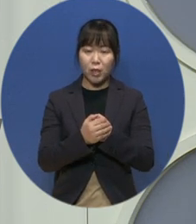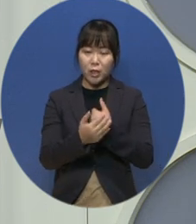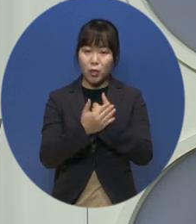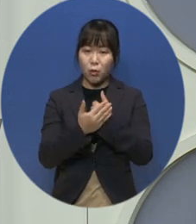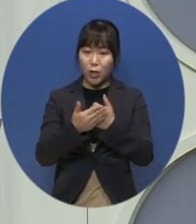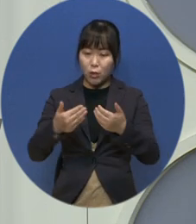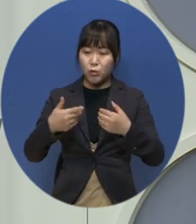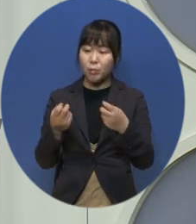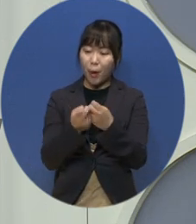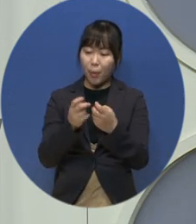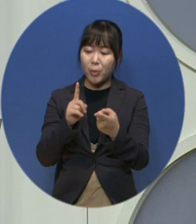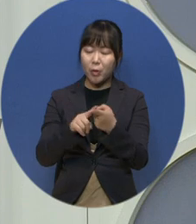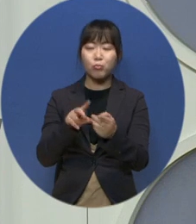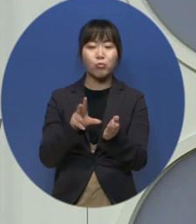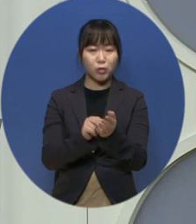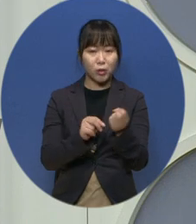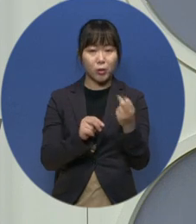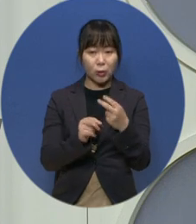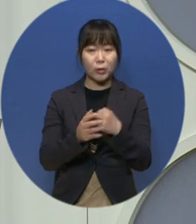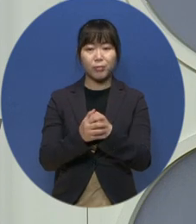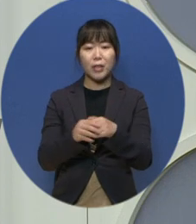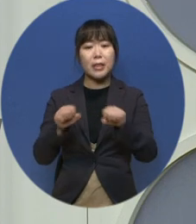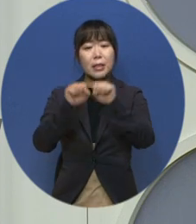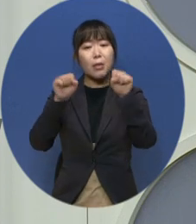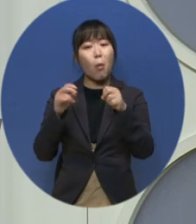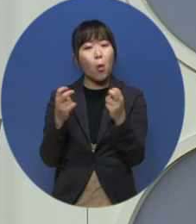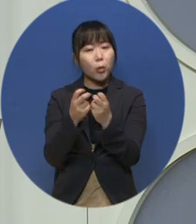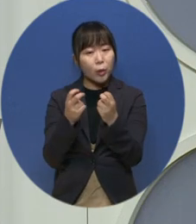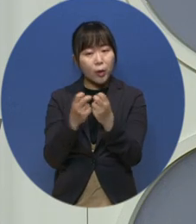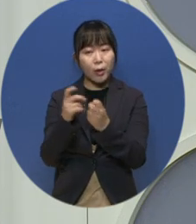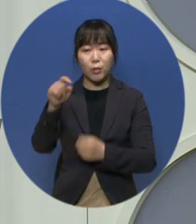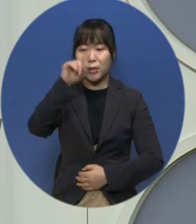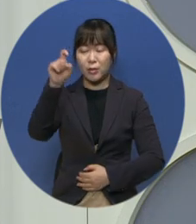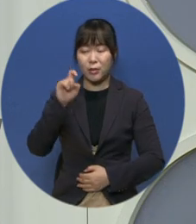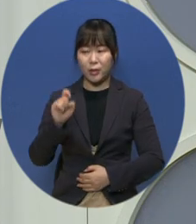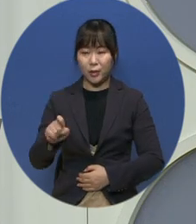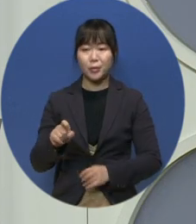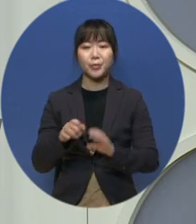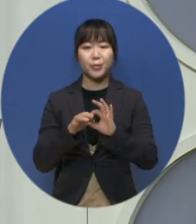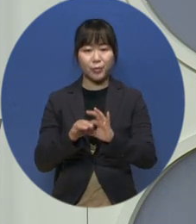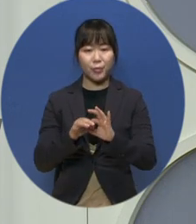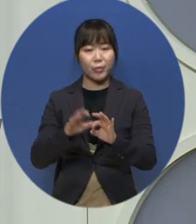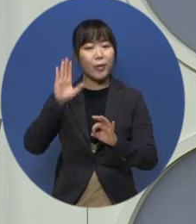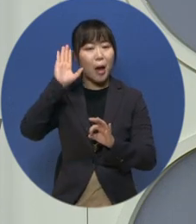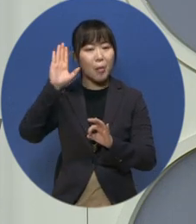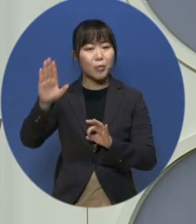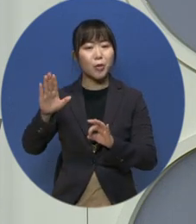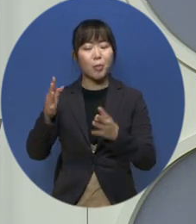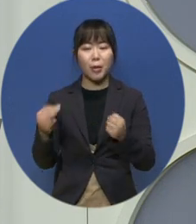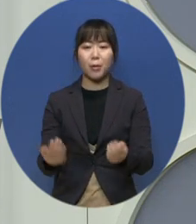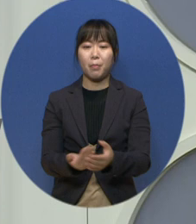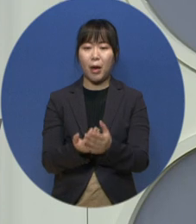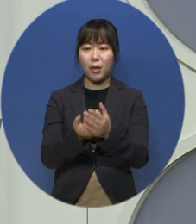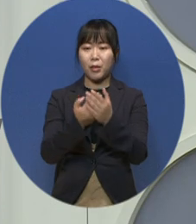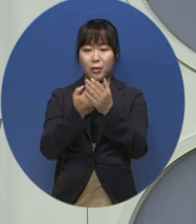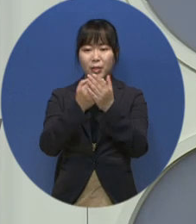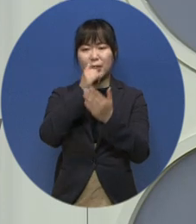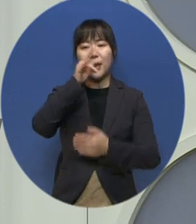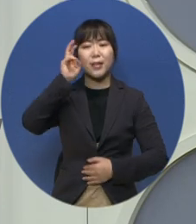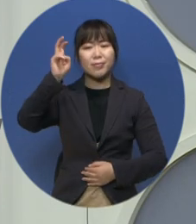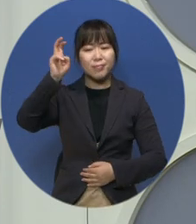방법의 문제, 그다음에 시스템을 어떻게 가져갈 것이냐. 이런 거가 이제 앞으로 많이 향상이 되고